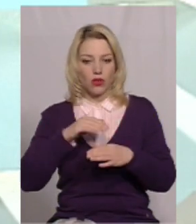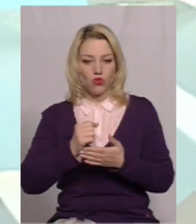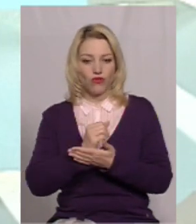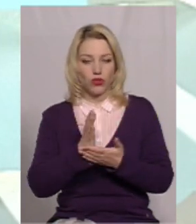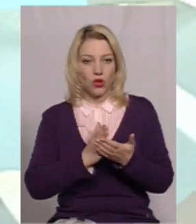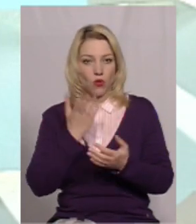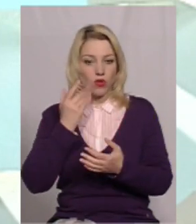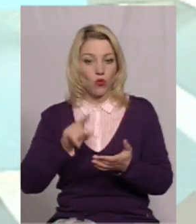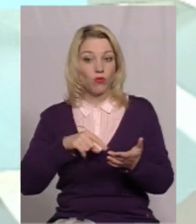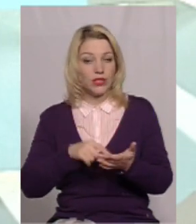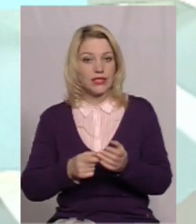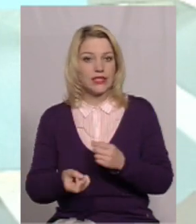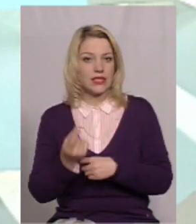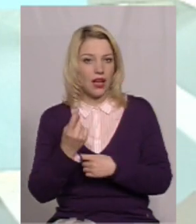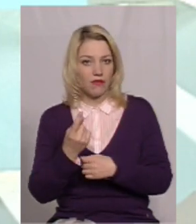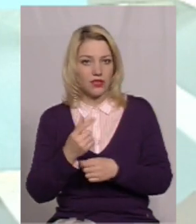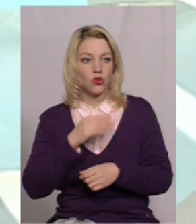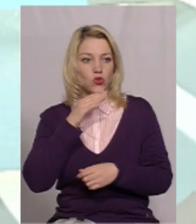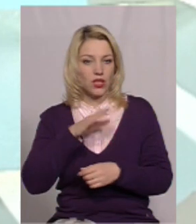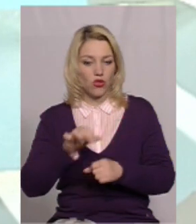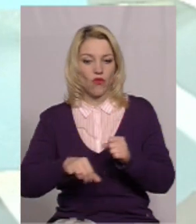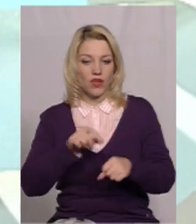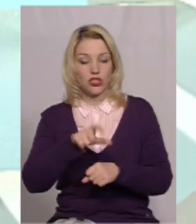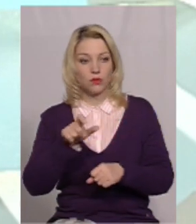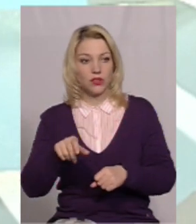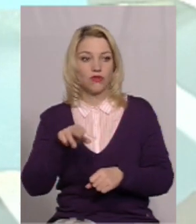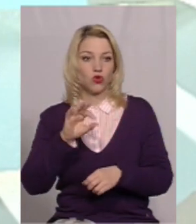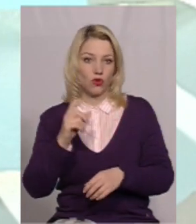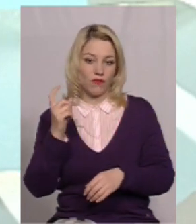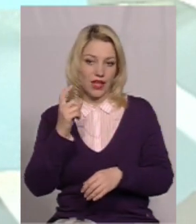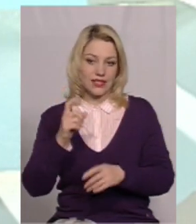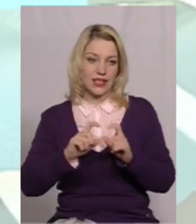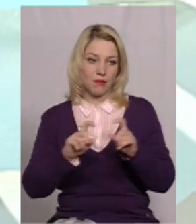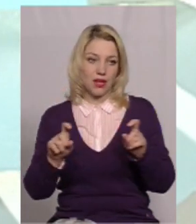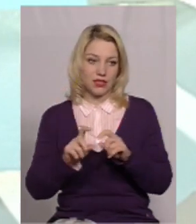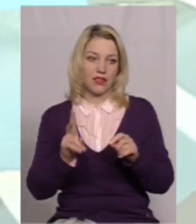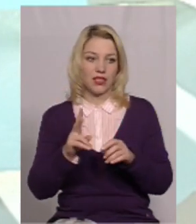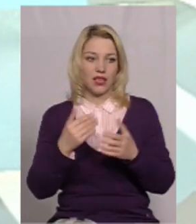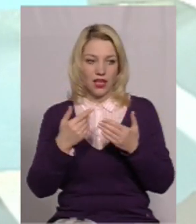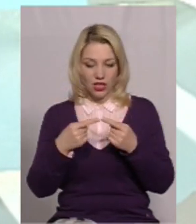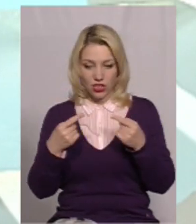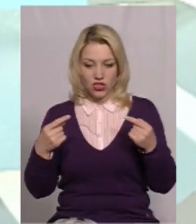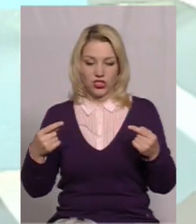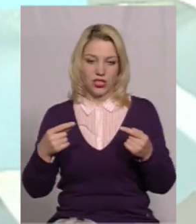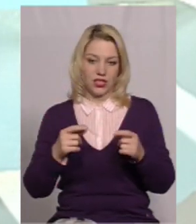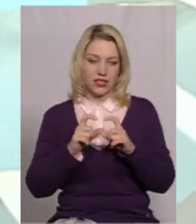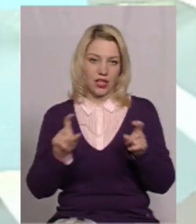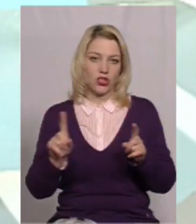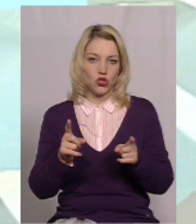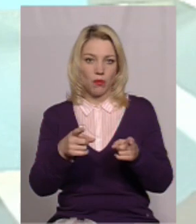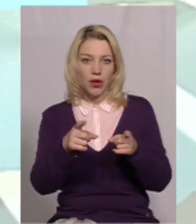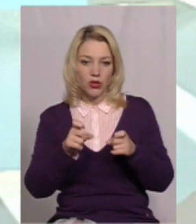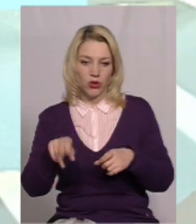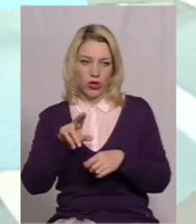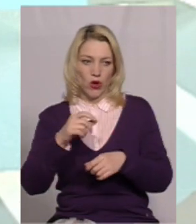коли у місті з'явиться достатньо велосипедистів, то власники магазинів, якихось інших закладів, для того, щоб притягнути